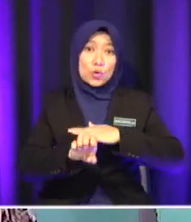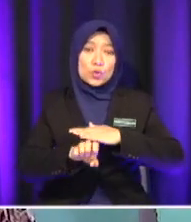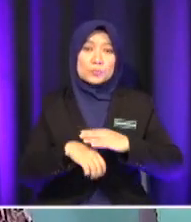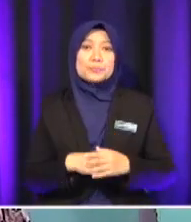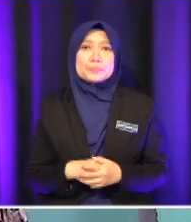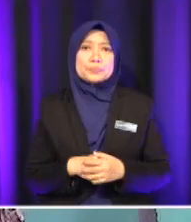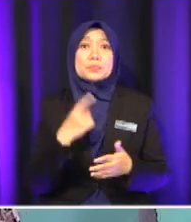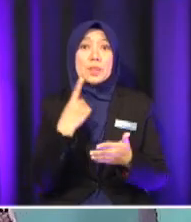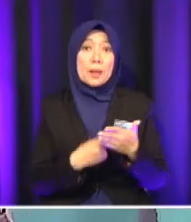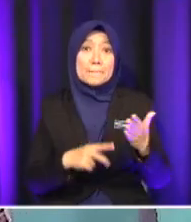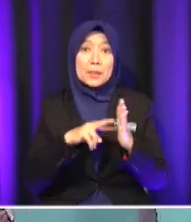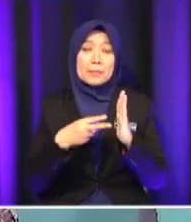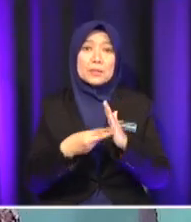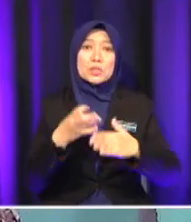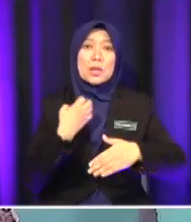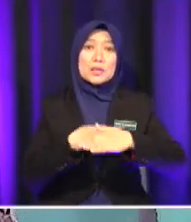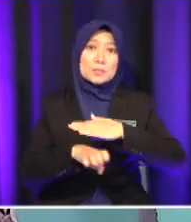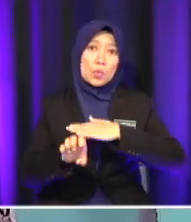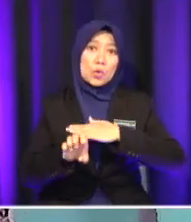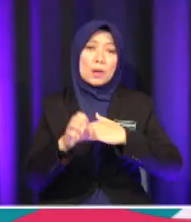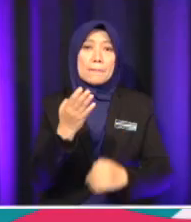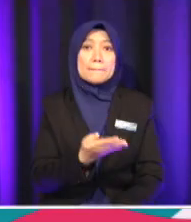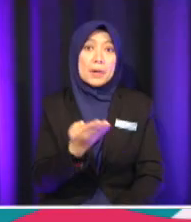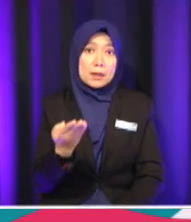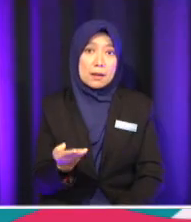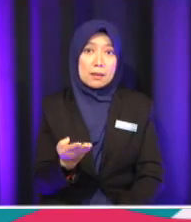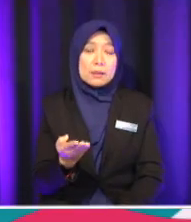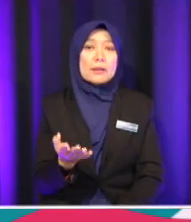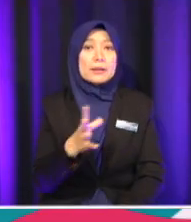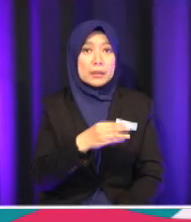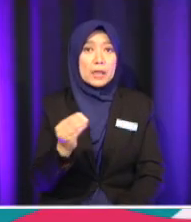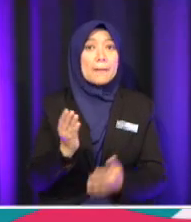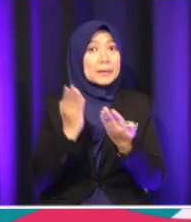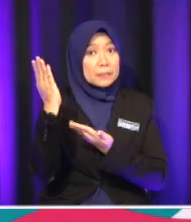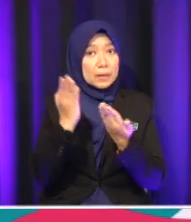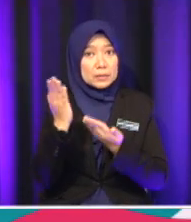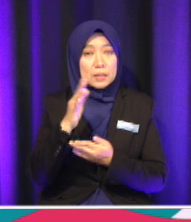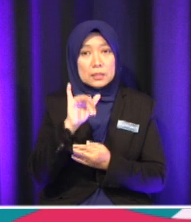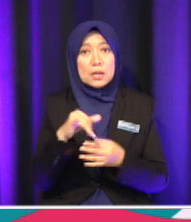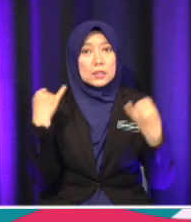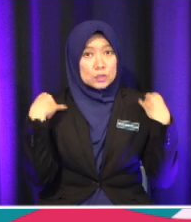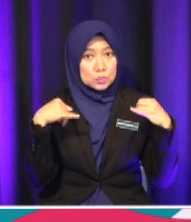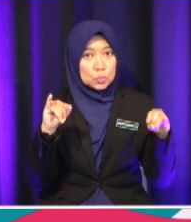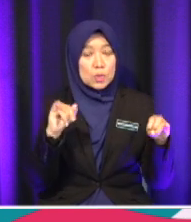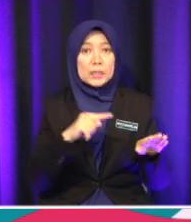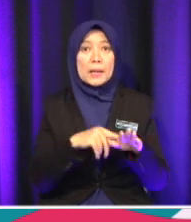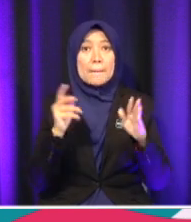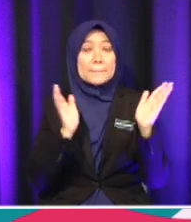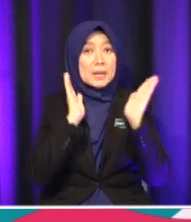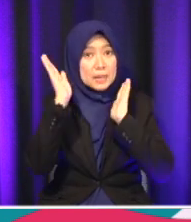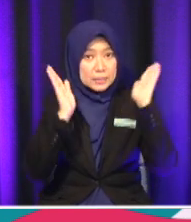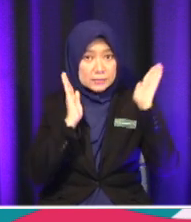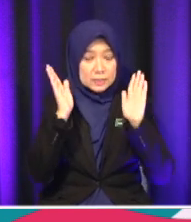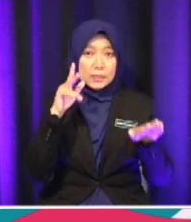ekspor esport merupakan barang dan penghematan yang dijual oleh Malaysia kepada PH